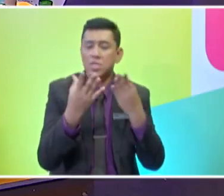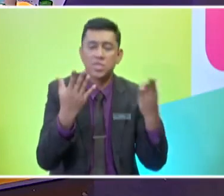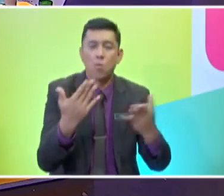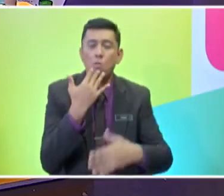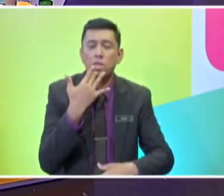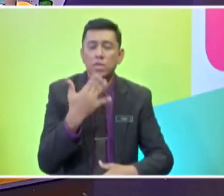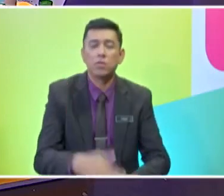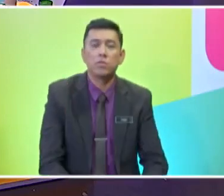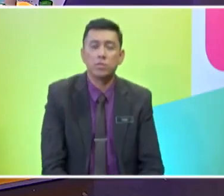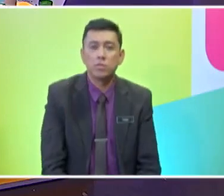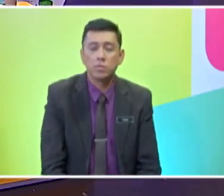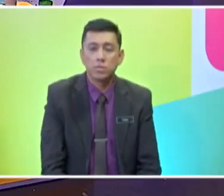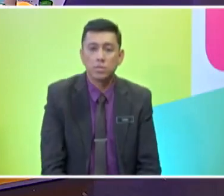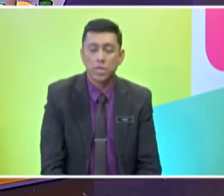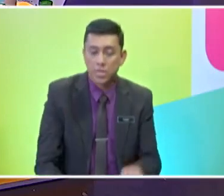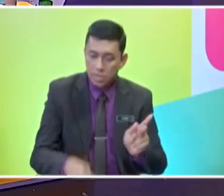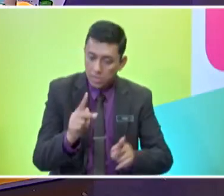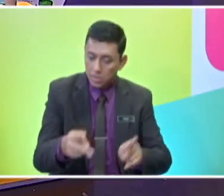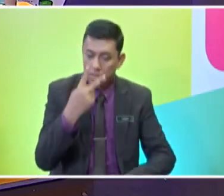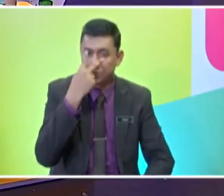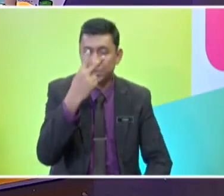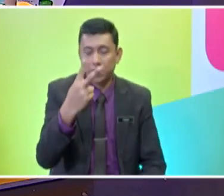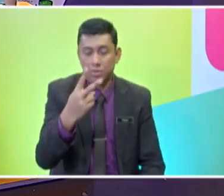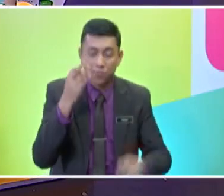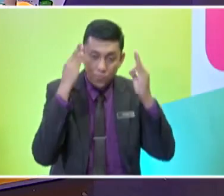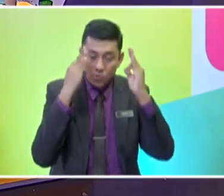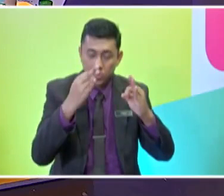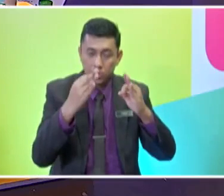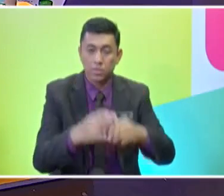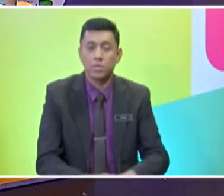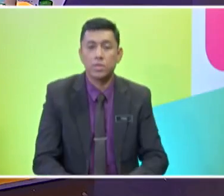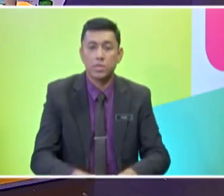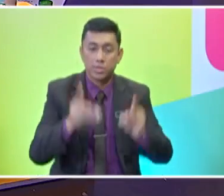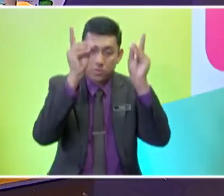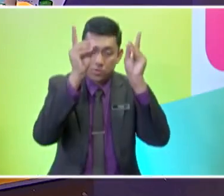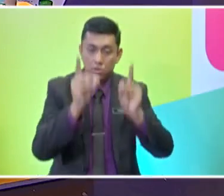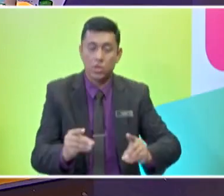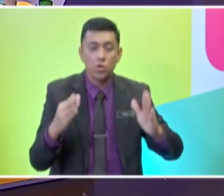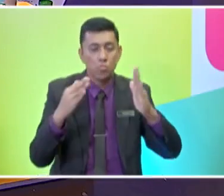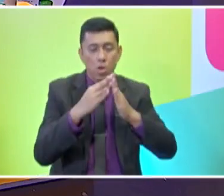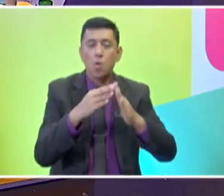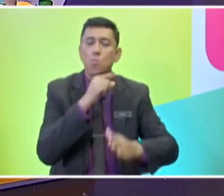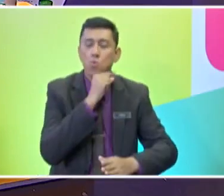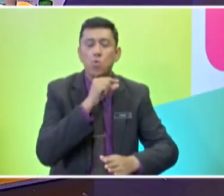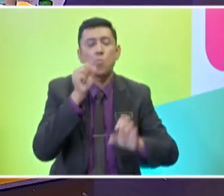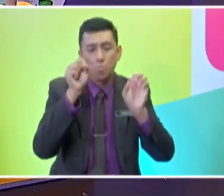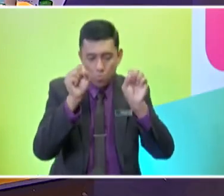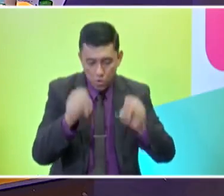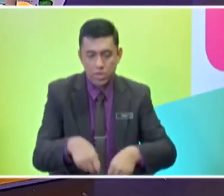ataupun kalau anak nampakkan kosong rumahmu boleh